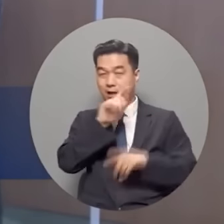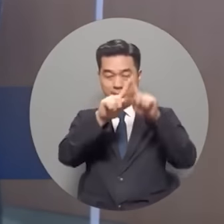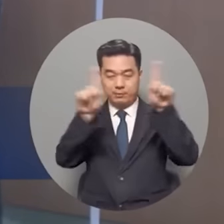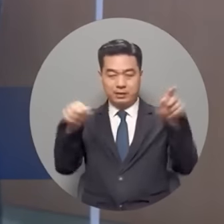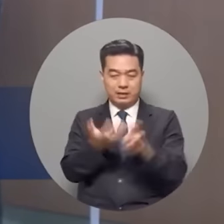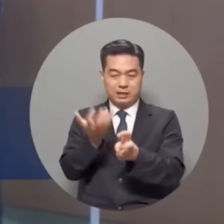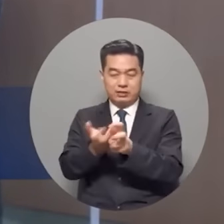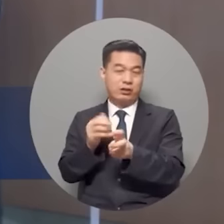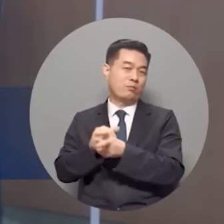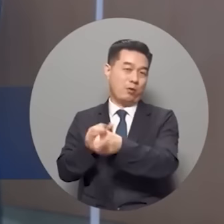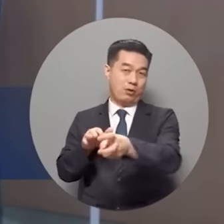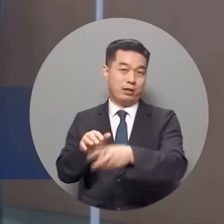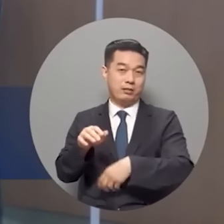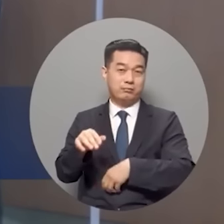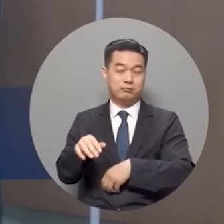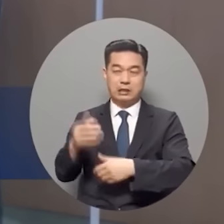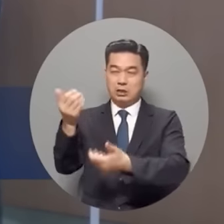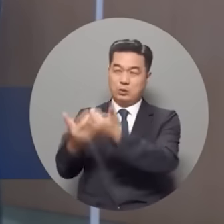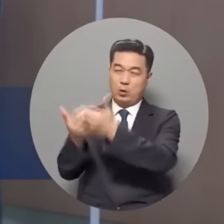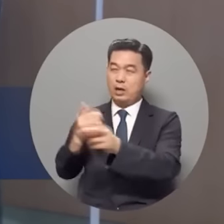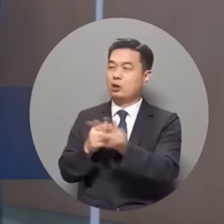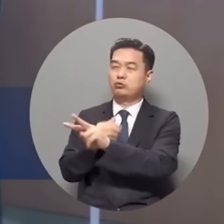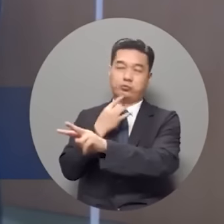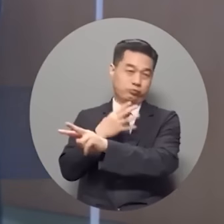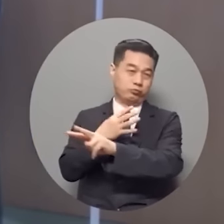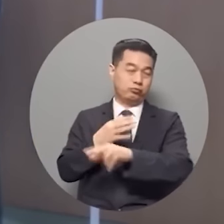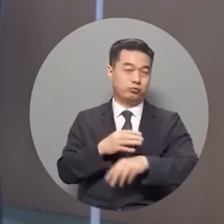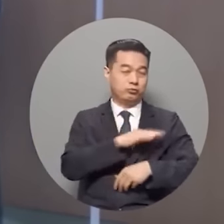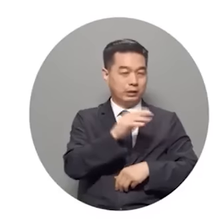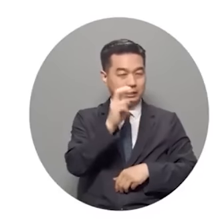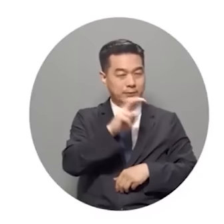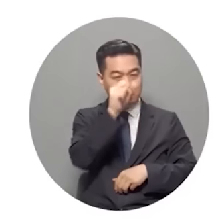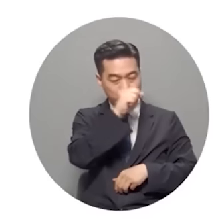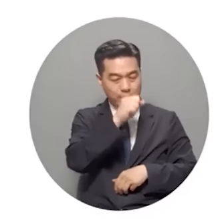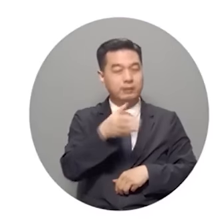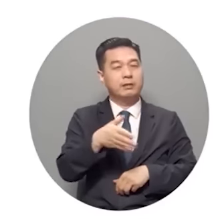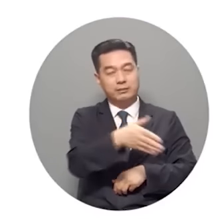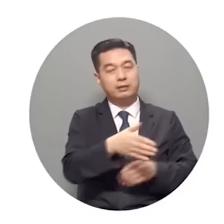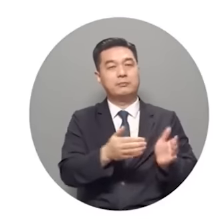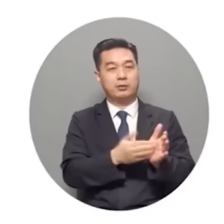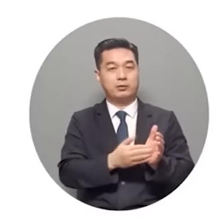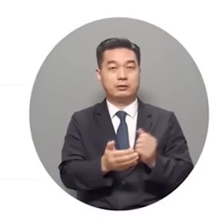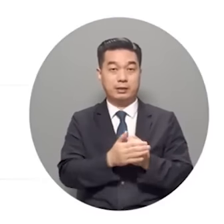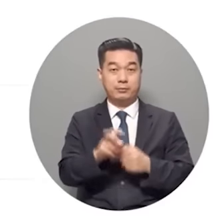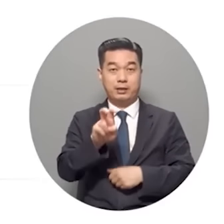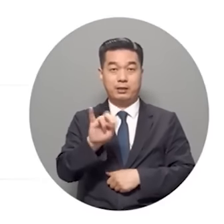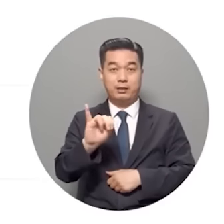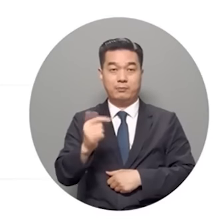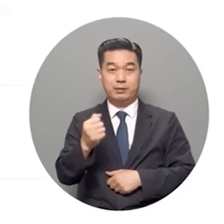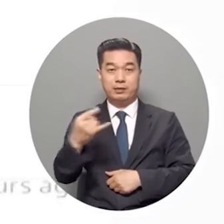아티스트로서 좋아해주고 그냥 음악만 좋아해주는 게 맞는 것 같다고 생각해서 해외 아미는 미니진 대표가